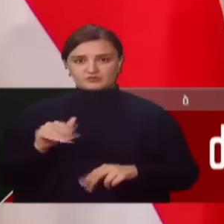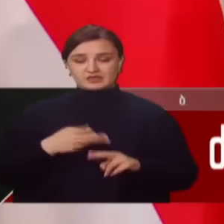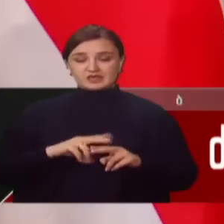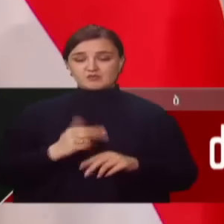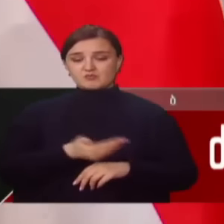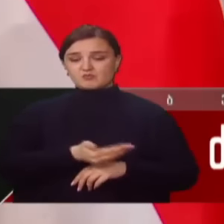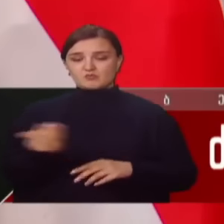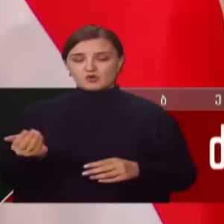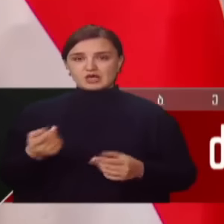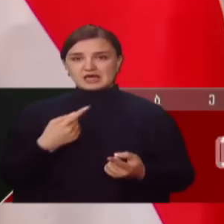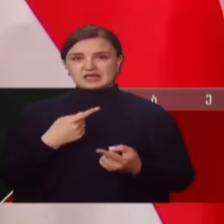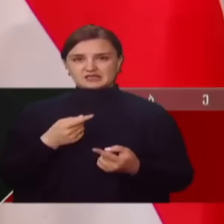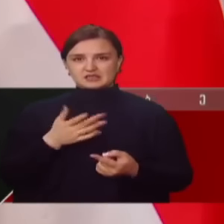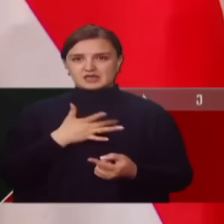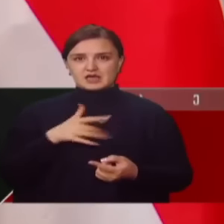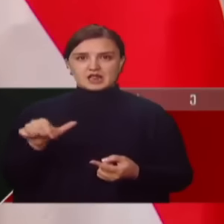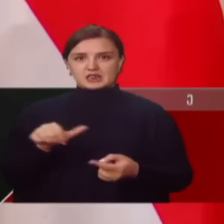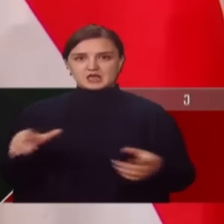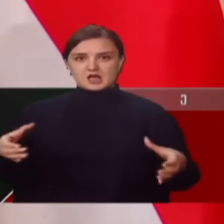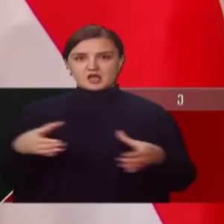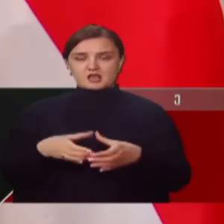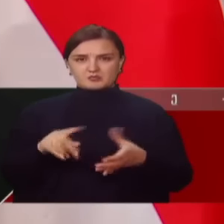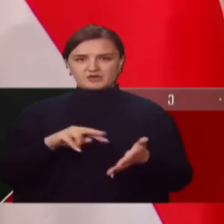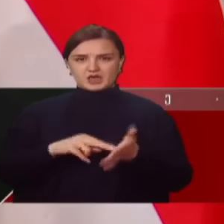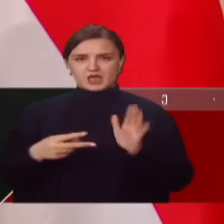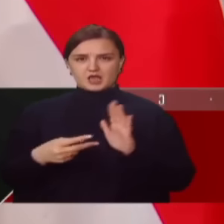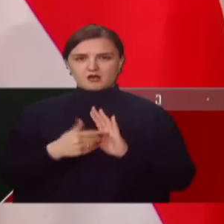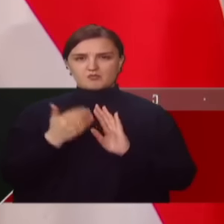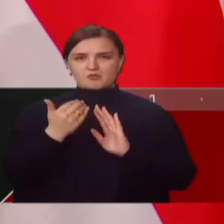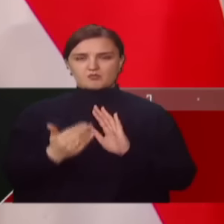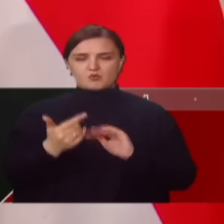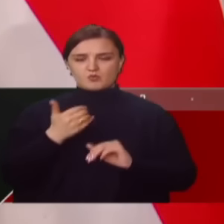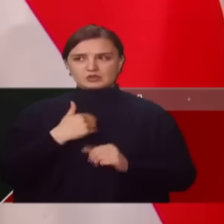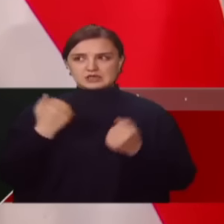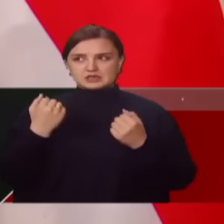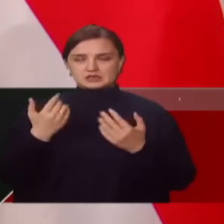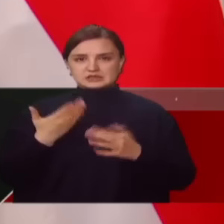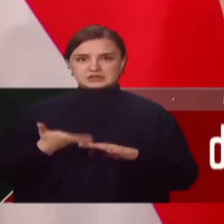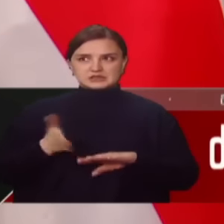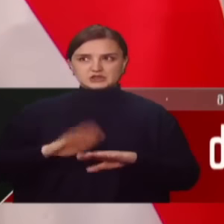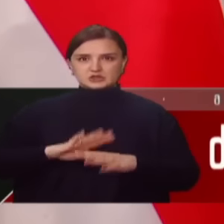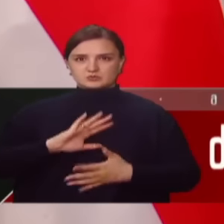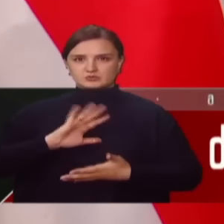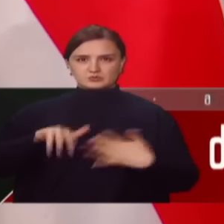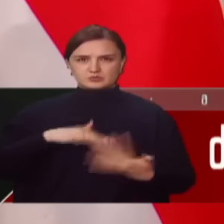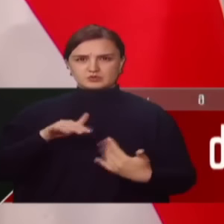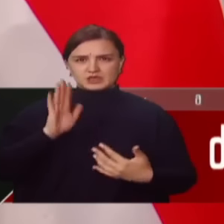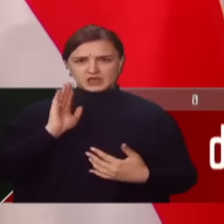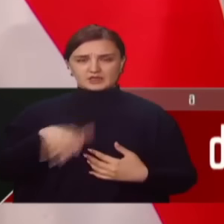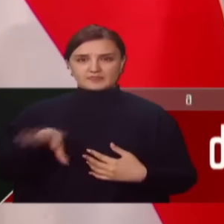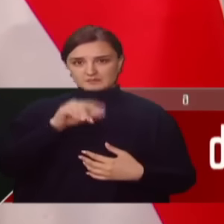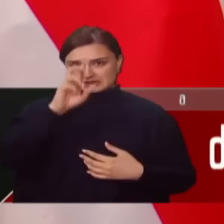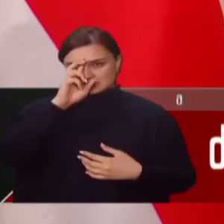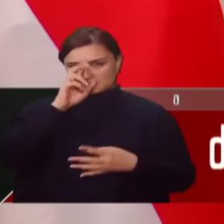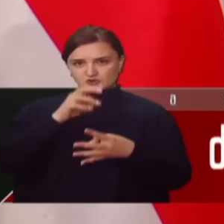სცენარი აი რადიკალების, რომ რამენაირად კიდევ უფრო მეტად დაძაბონ სიტუაცია. იქნება შევარდნები სავარაუდოდ